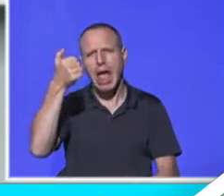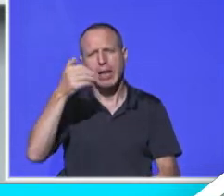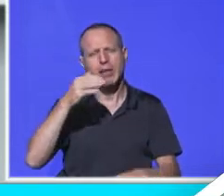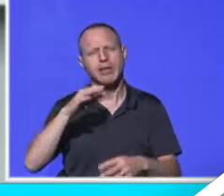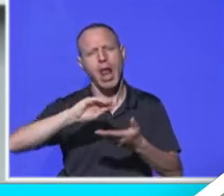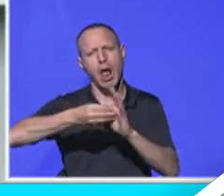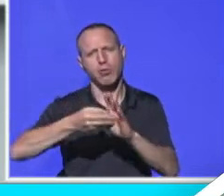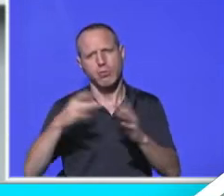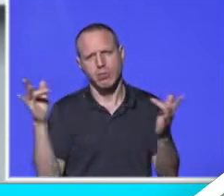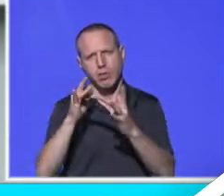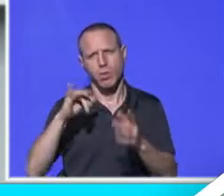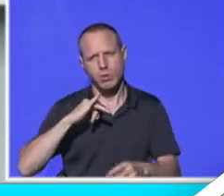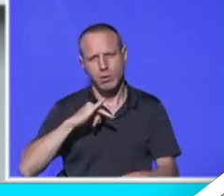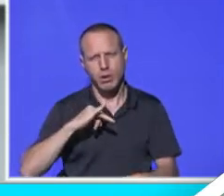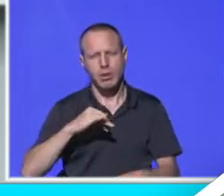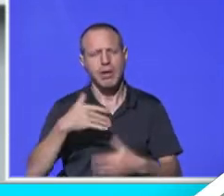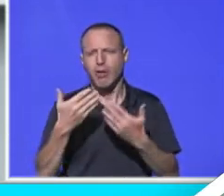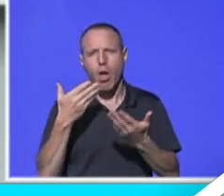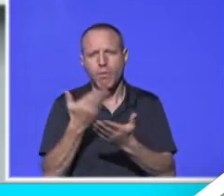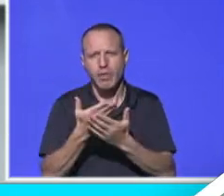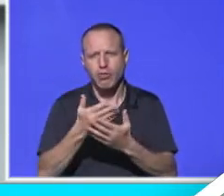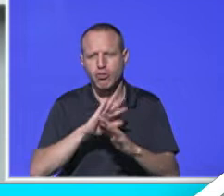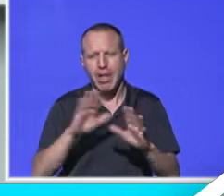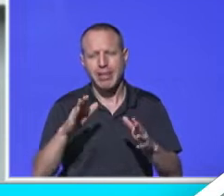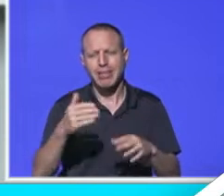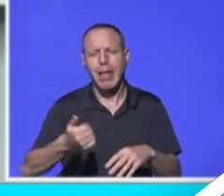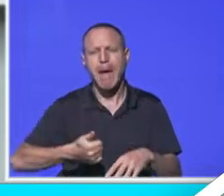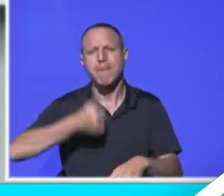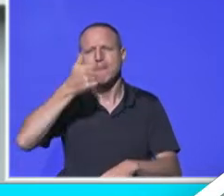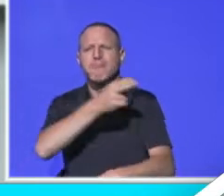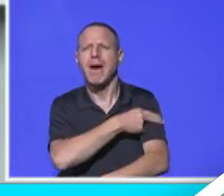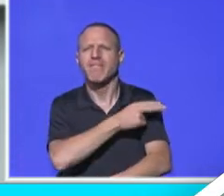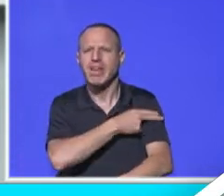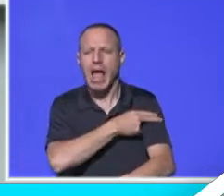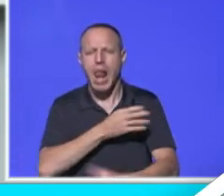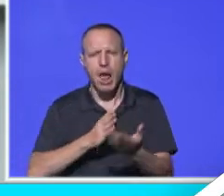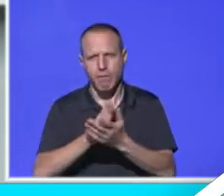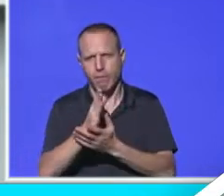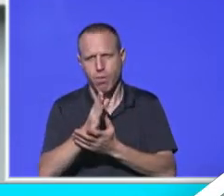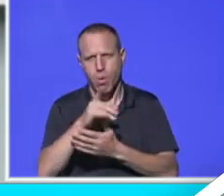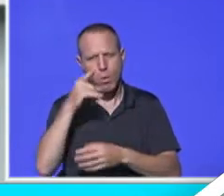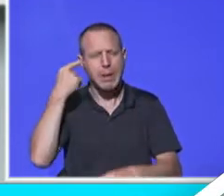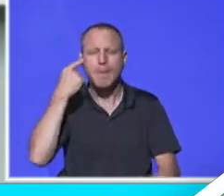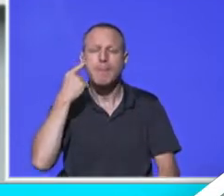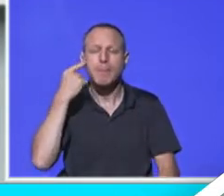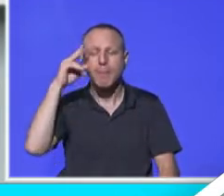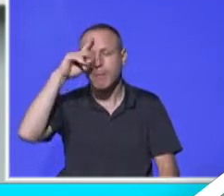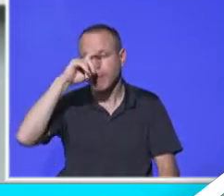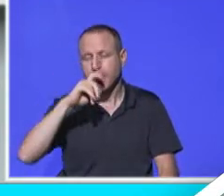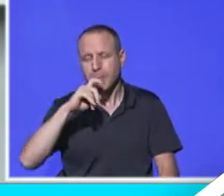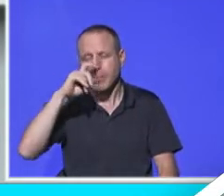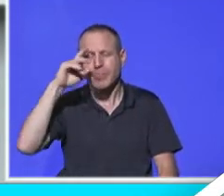העניינים. העובדה שעוד אין מפכ"ל קבוע, אגב, היא בבחינת מזיון בית משפט. כי ראש הממשלה